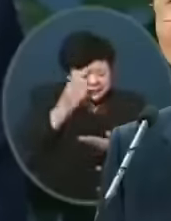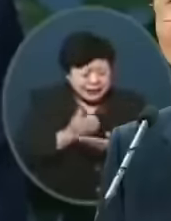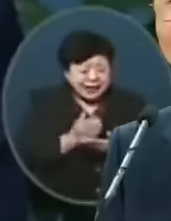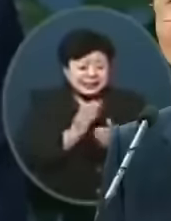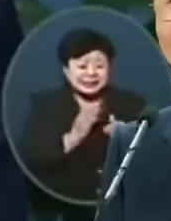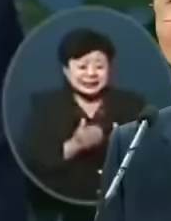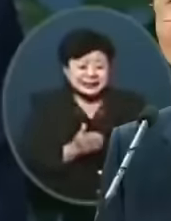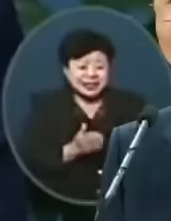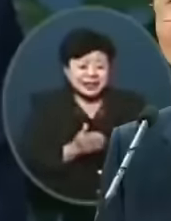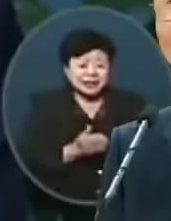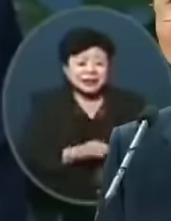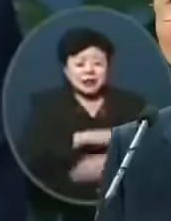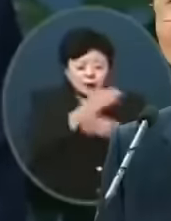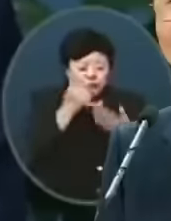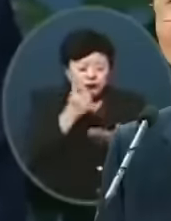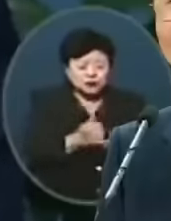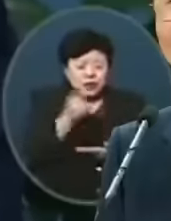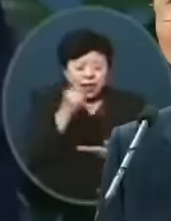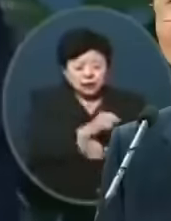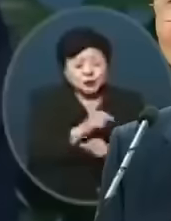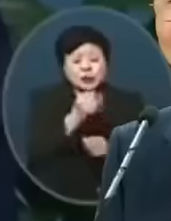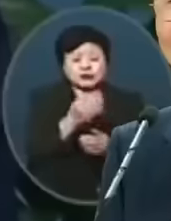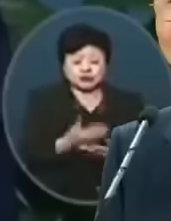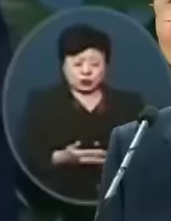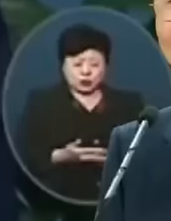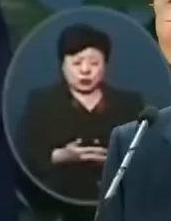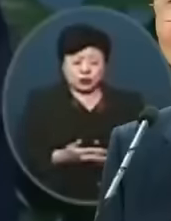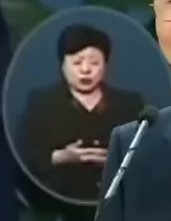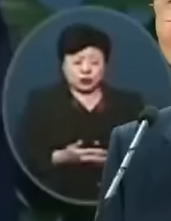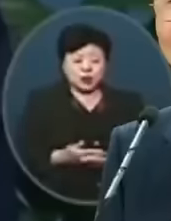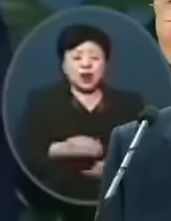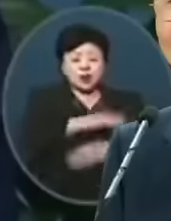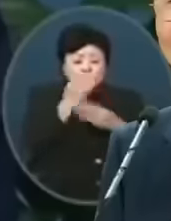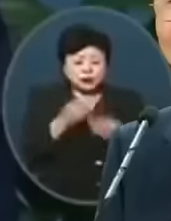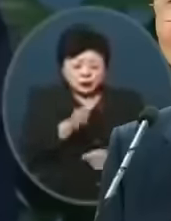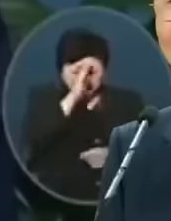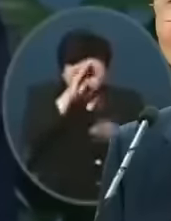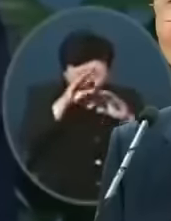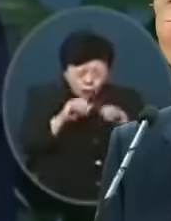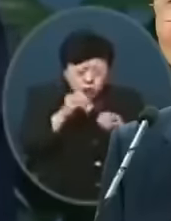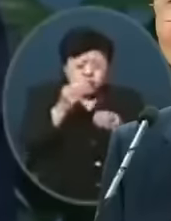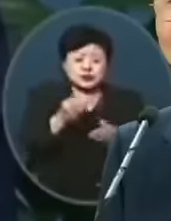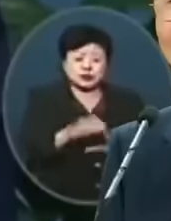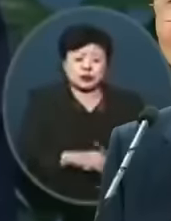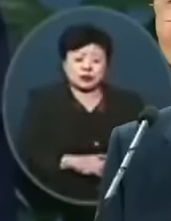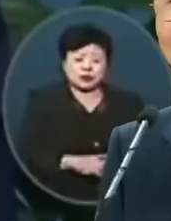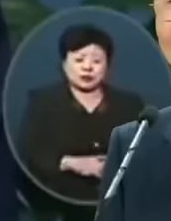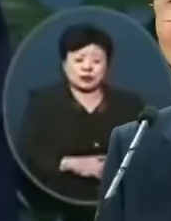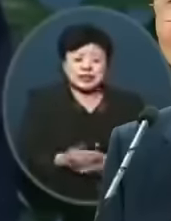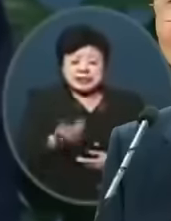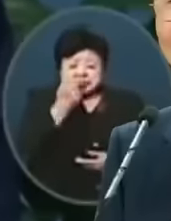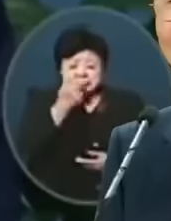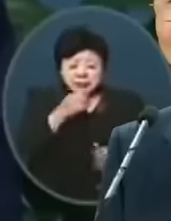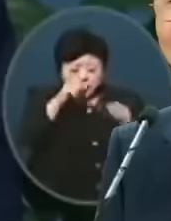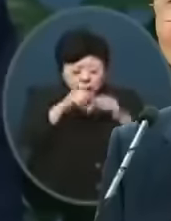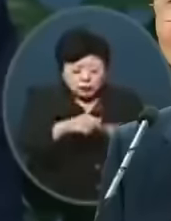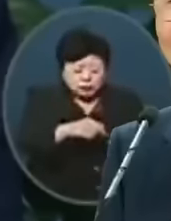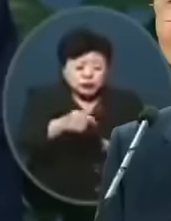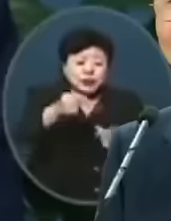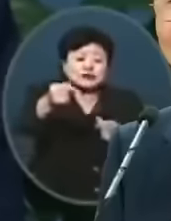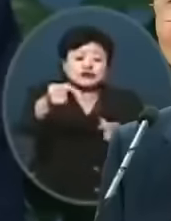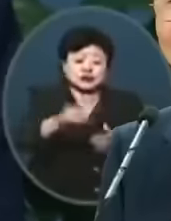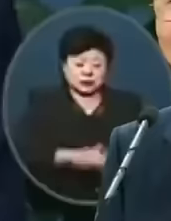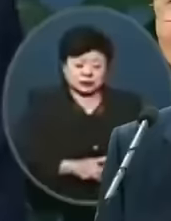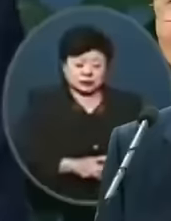마지어다. 제가 내 모든 죄악을 사하시며 내 모든 병을 고치시며 내 생명을 파멸해서